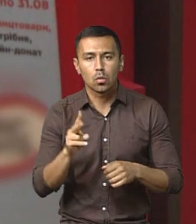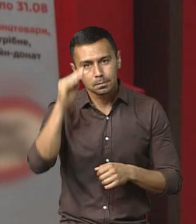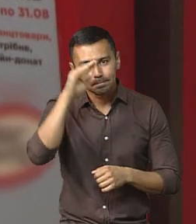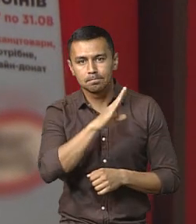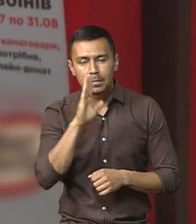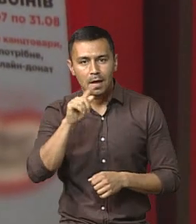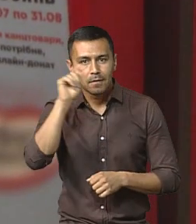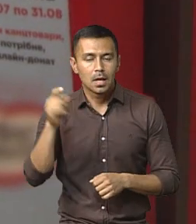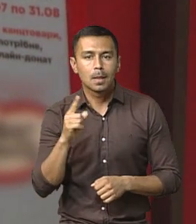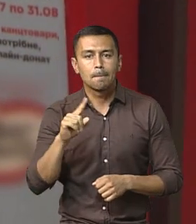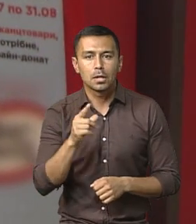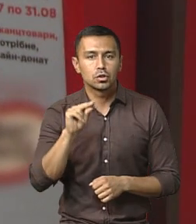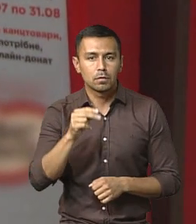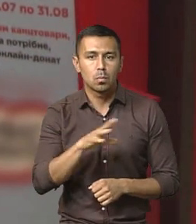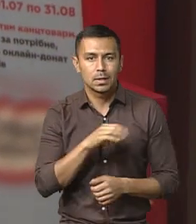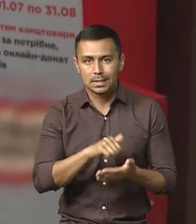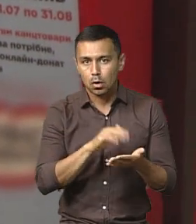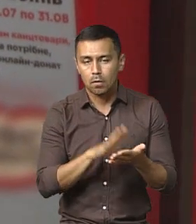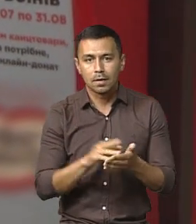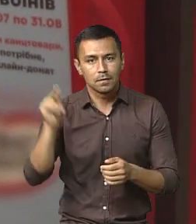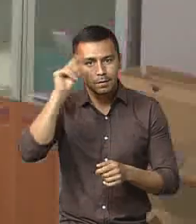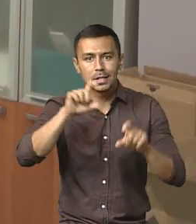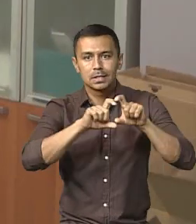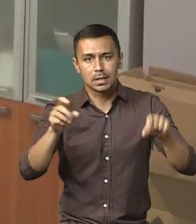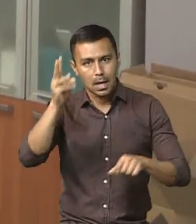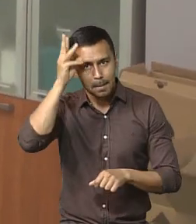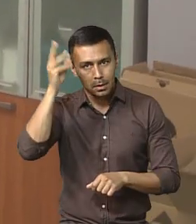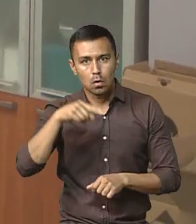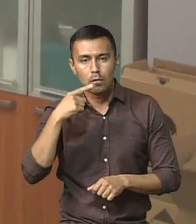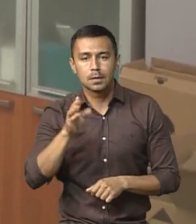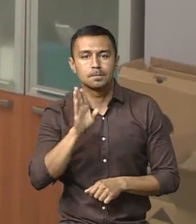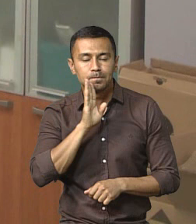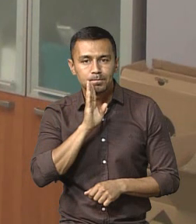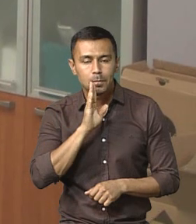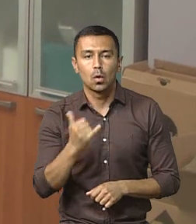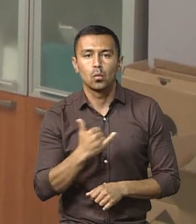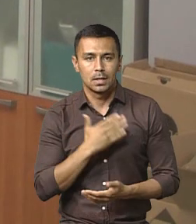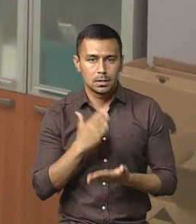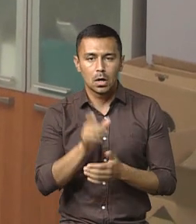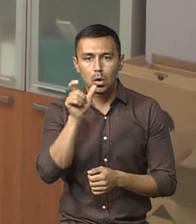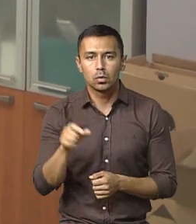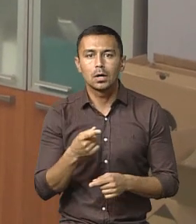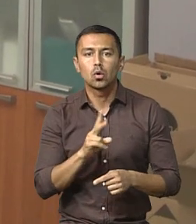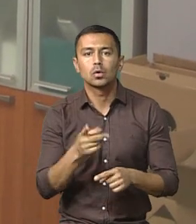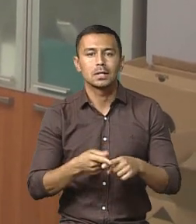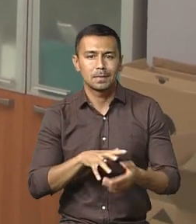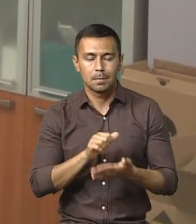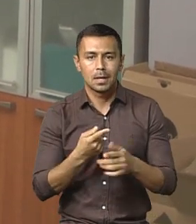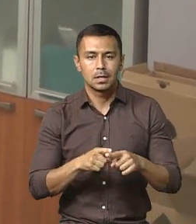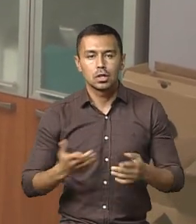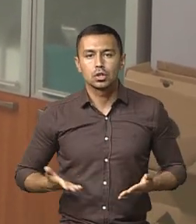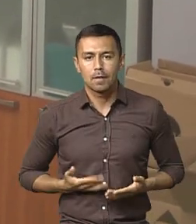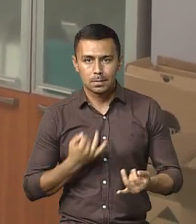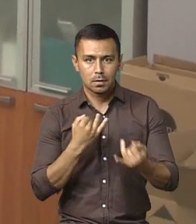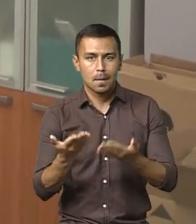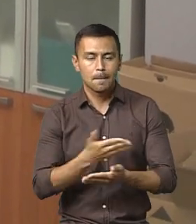на війні і які на 1 червня були зараховані в навчальні заклади Хмельницького, каже Анна Маєвська. У нас є люди, які цим займаються, це живе